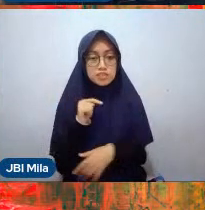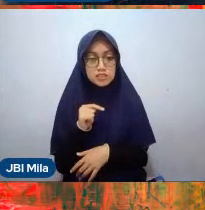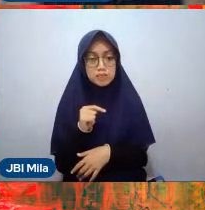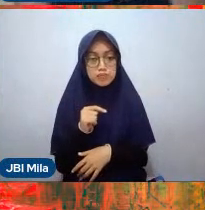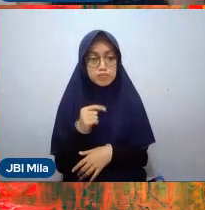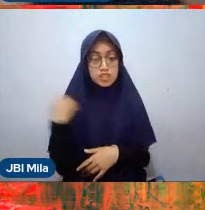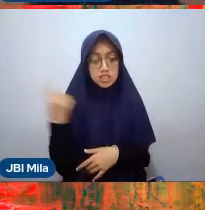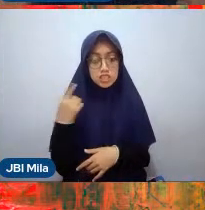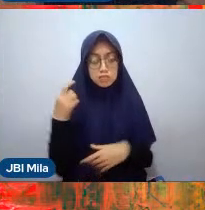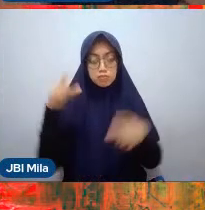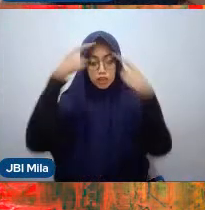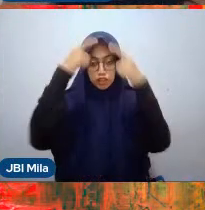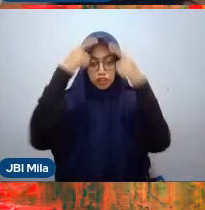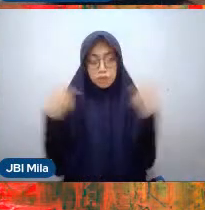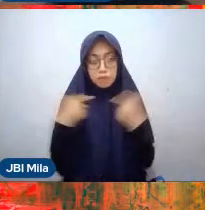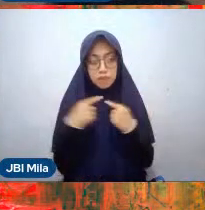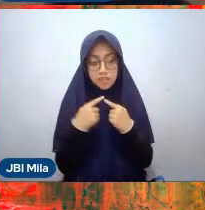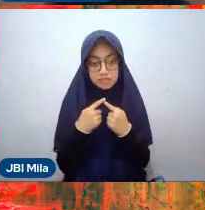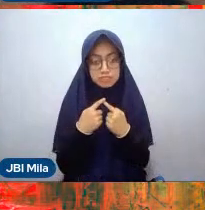gitu. Terus kemudian